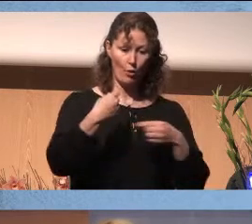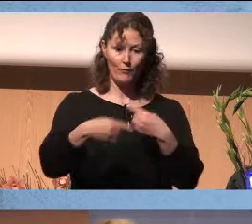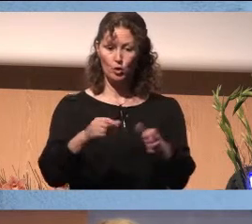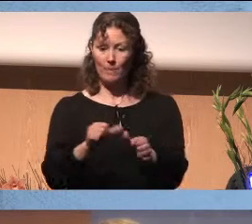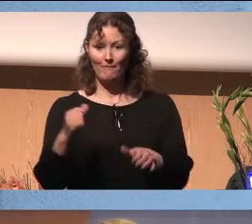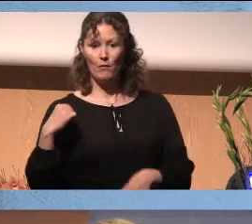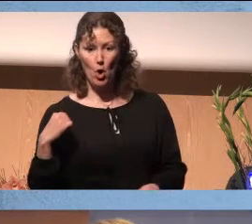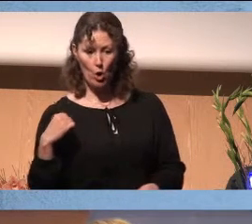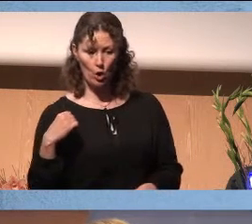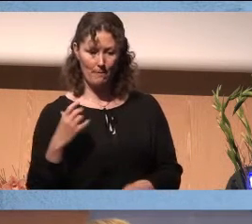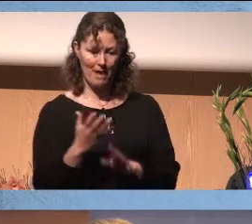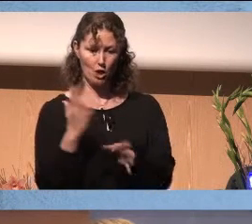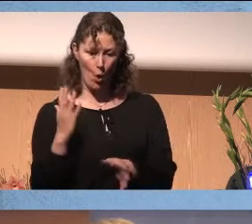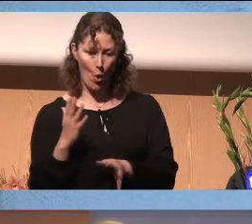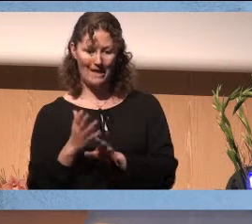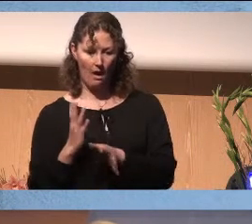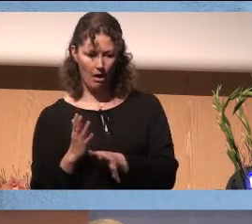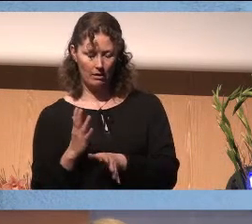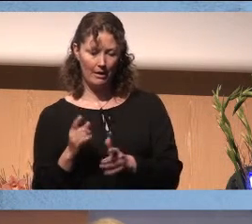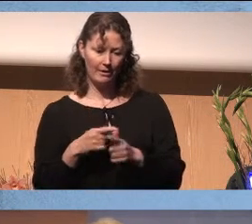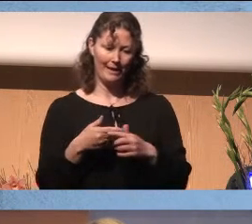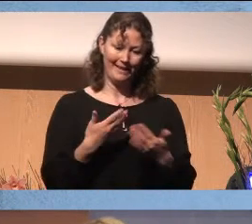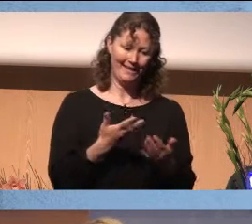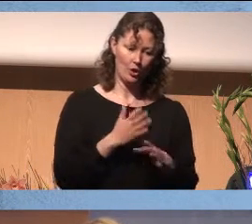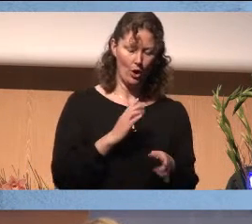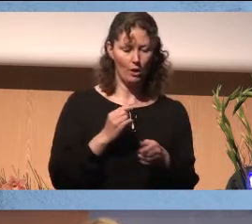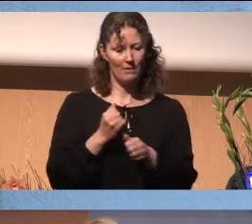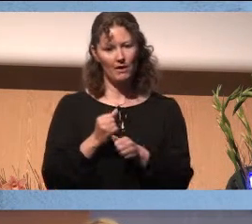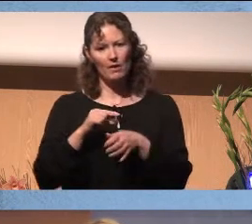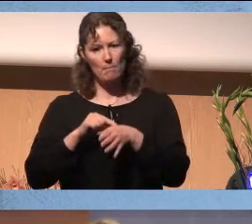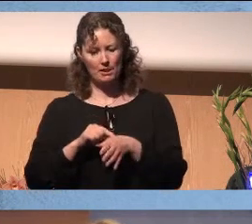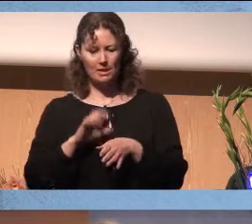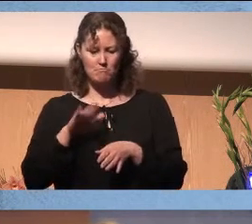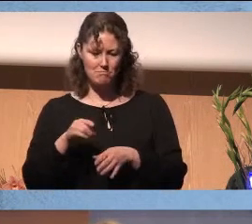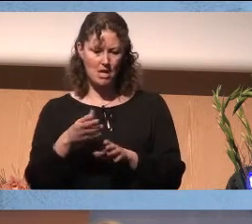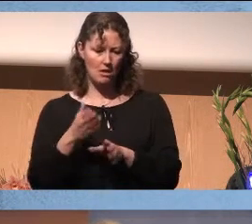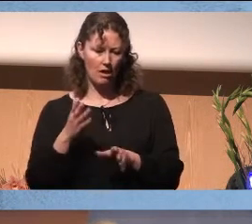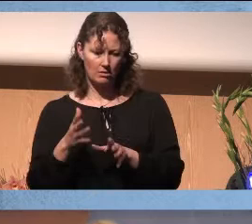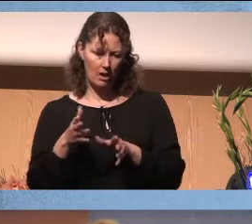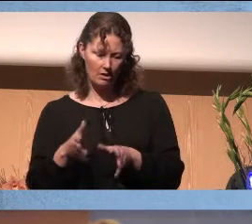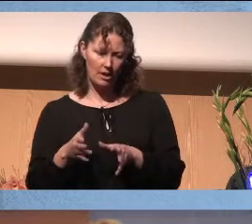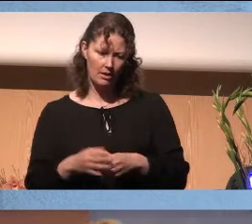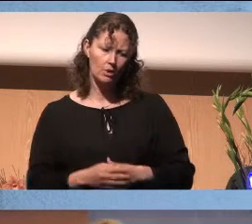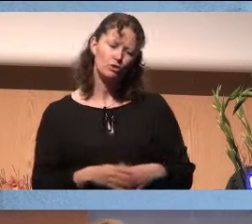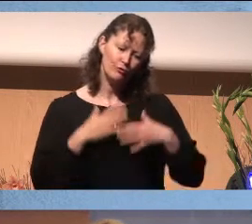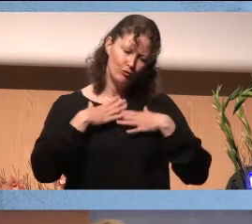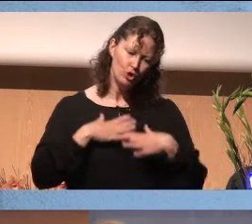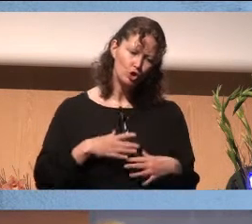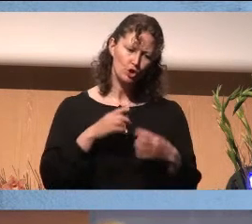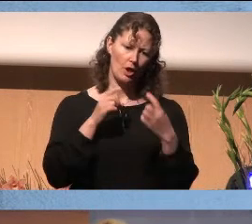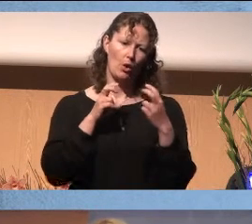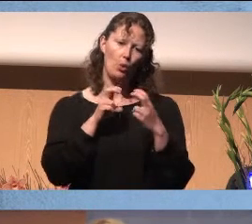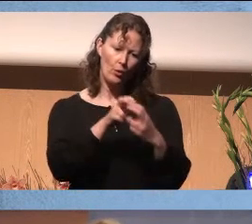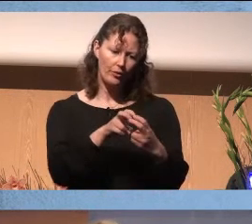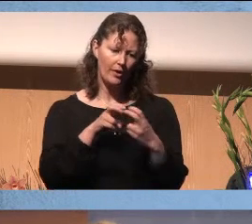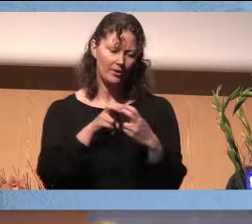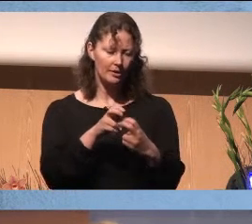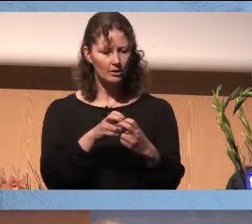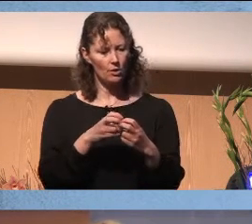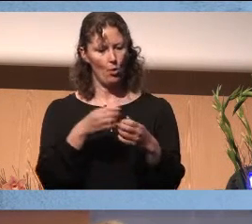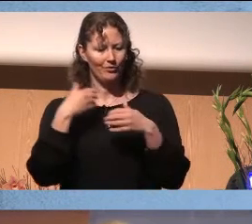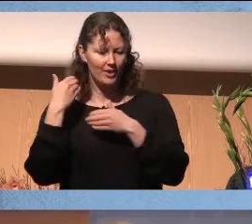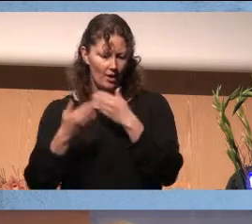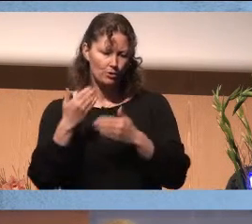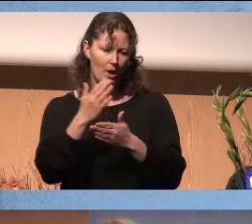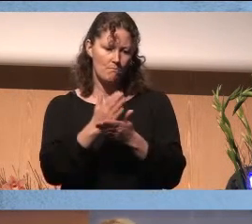som før med kø på gangen, eller ikke kø, men I hvert fall pasienter på gangen. Så den fysiske kontakten, den tradisjonelle måten å